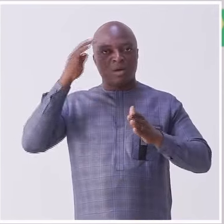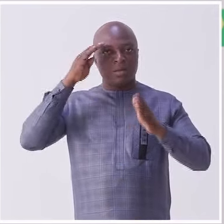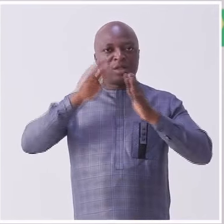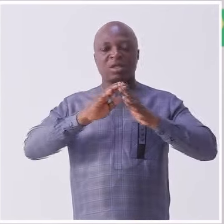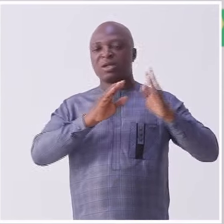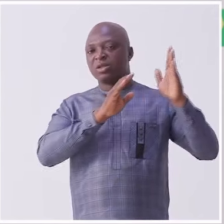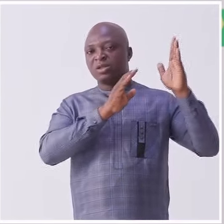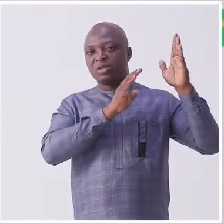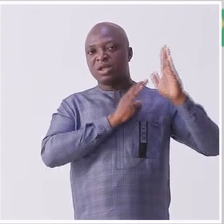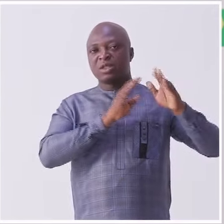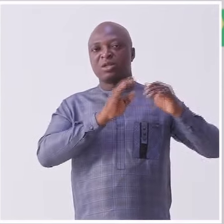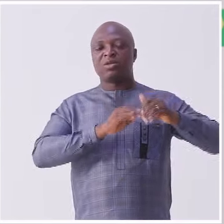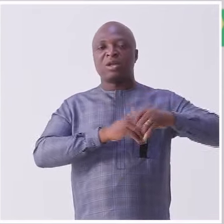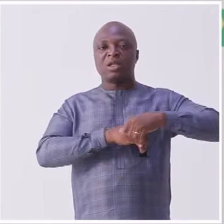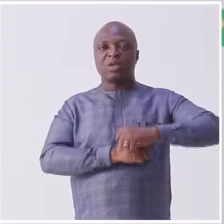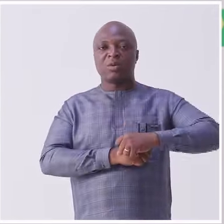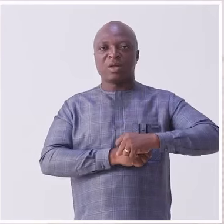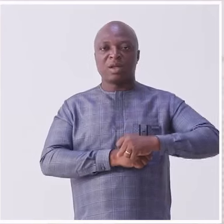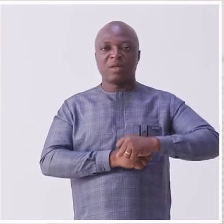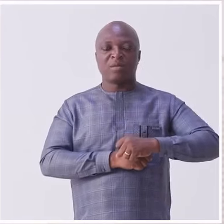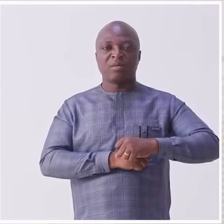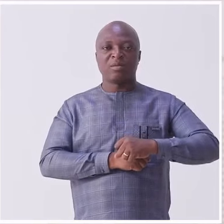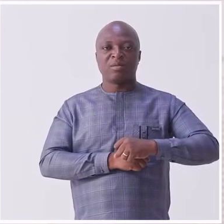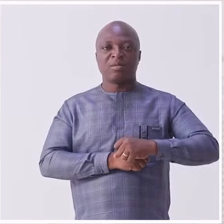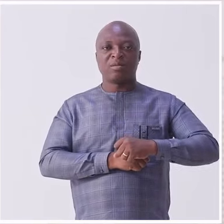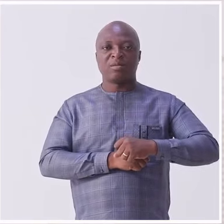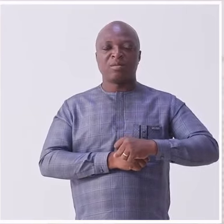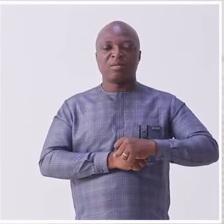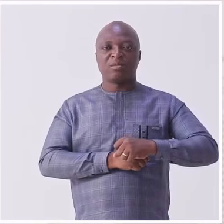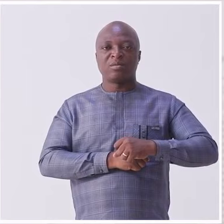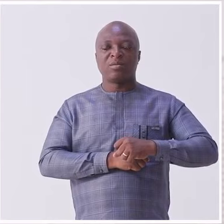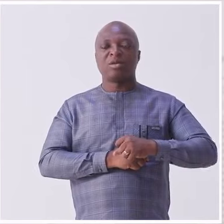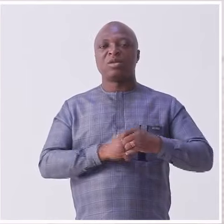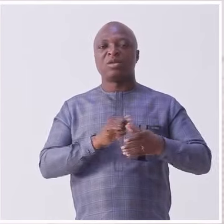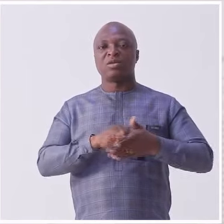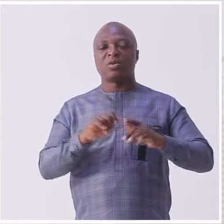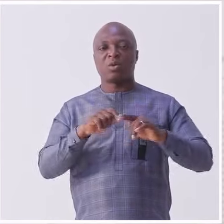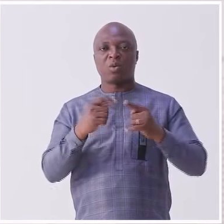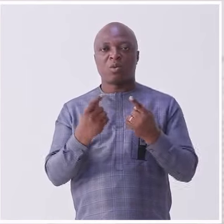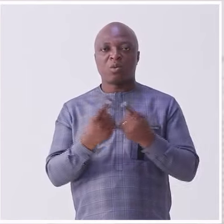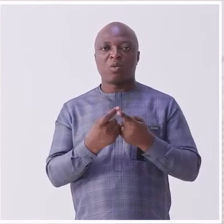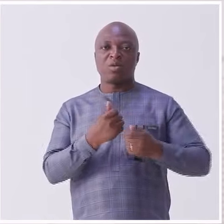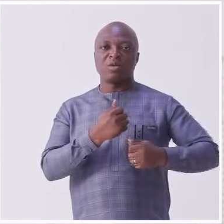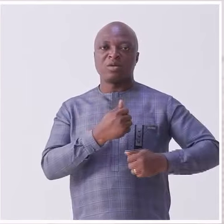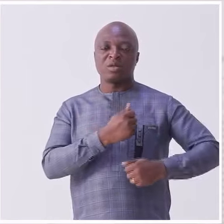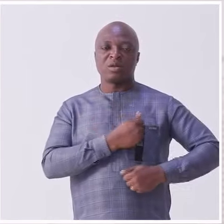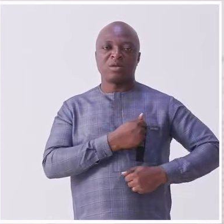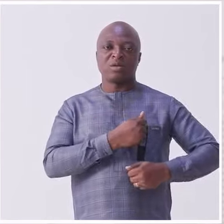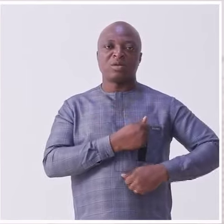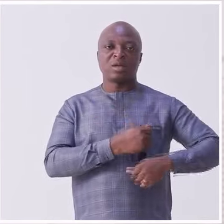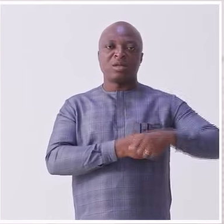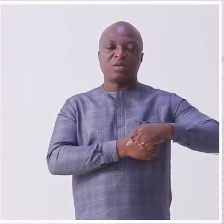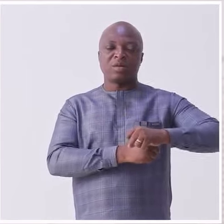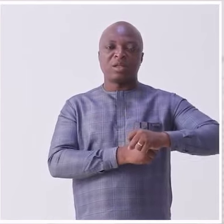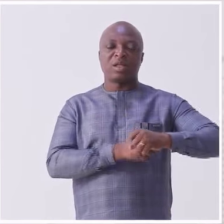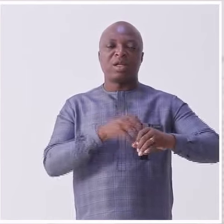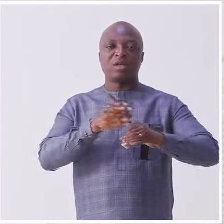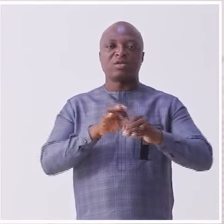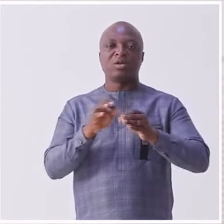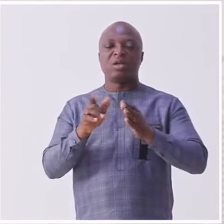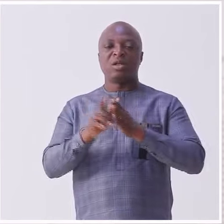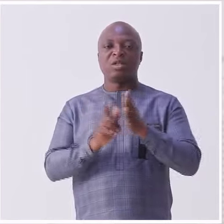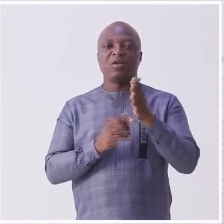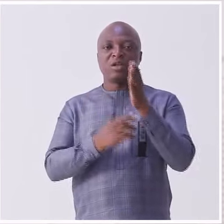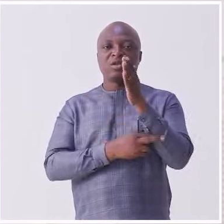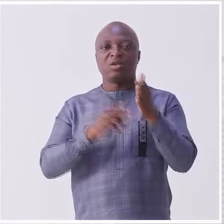ministère chargé de la sécurité. La Force Sécurité Élections législatives et